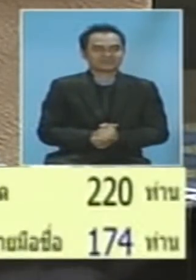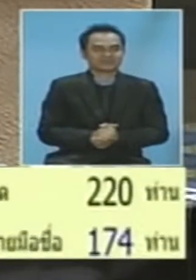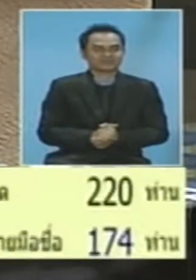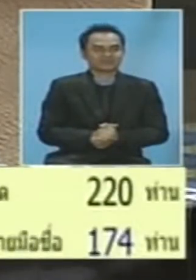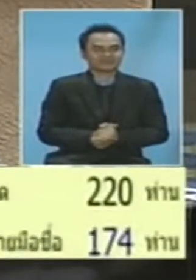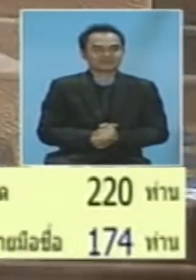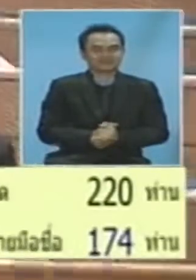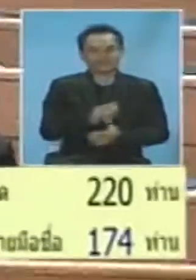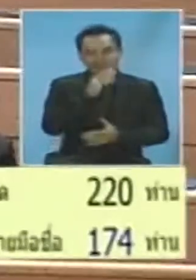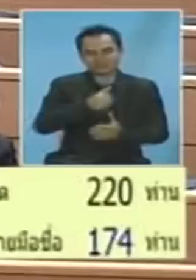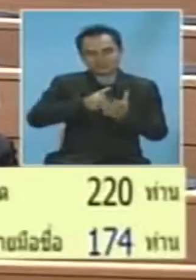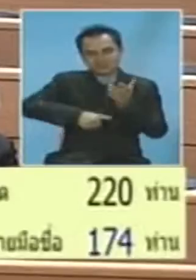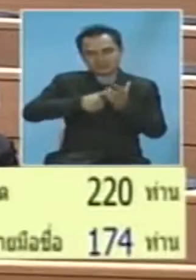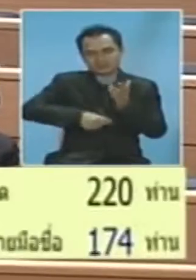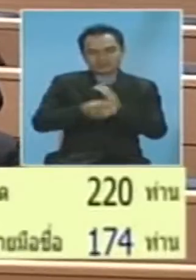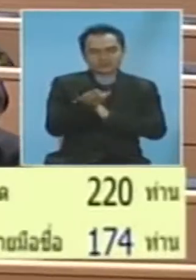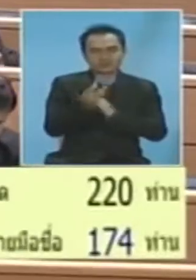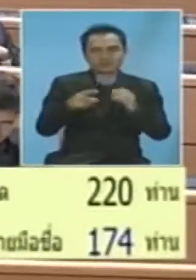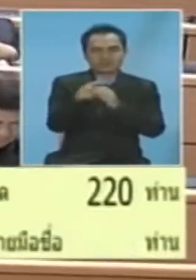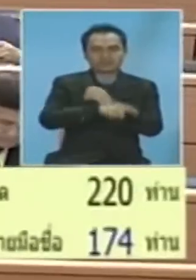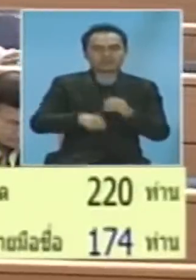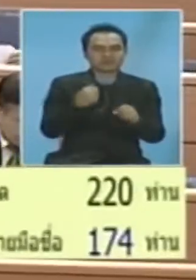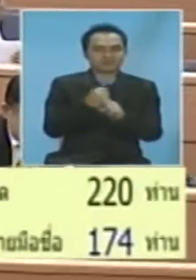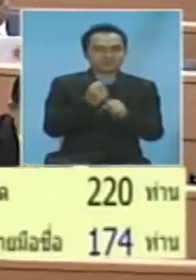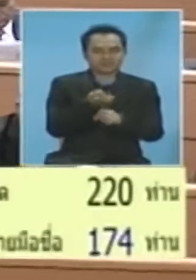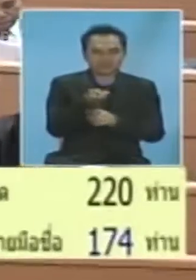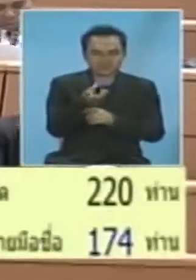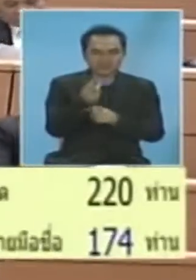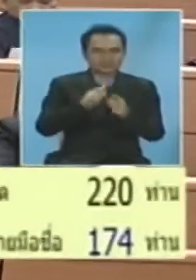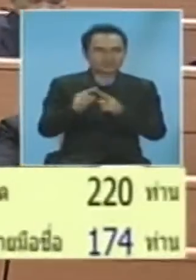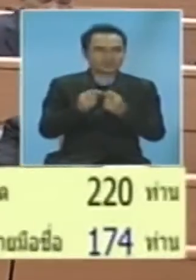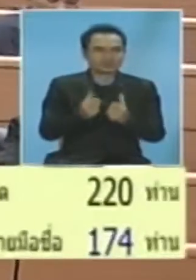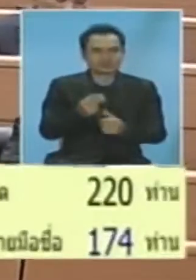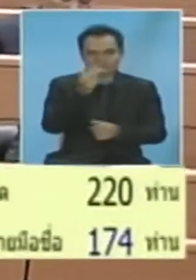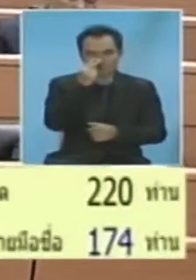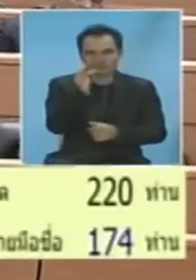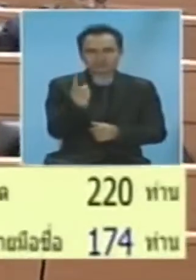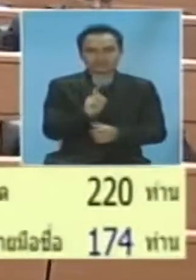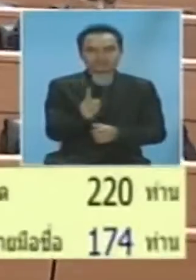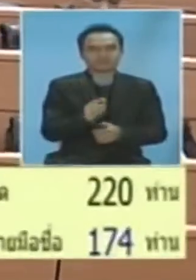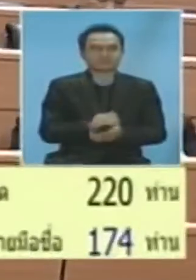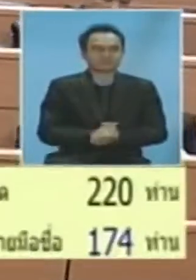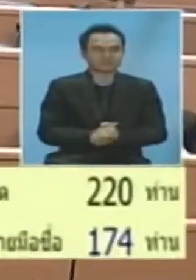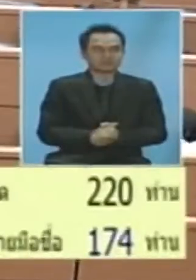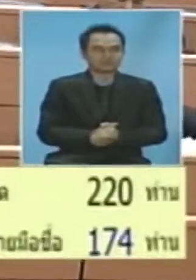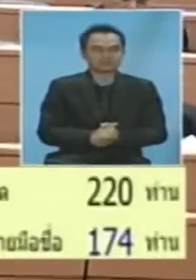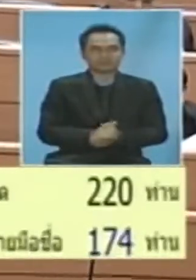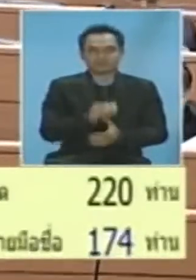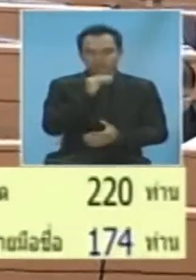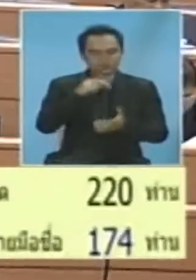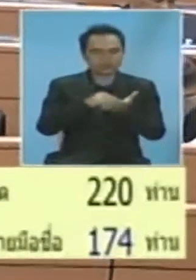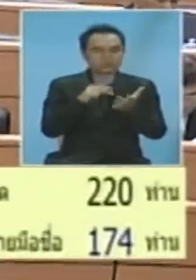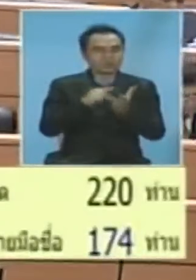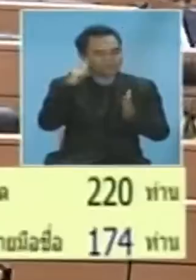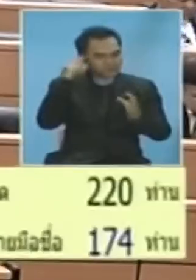ซึ่งการรับจำนำข้าวทุกเมล็ดดังที่กล่าวไว้นี้เนี่ยมิใช่เป็นความหมายของ